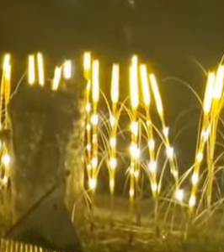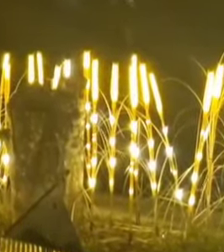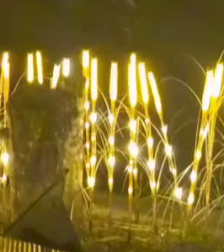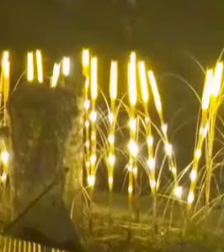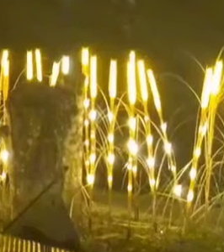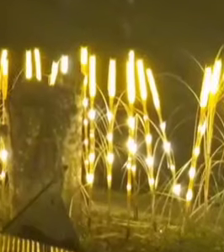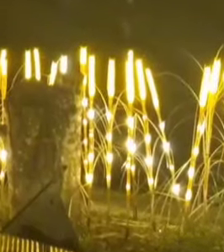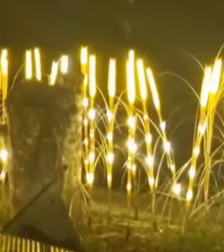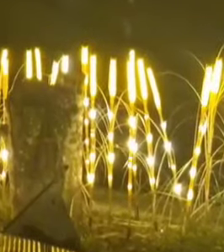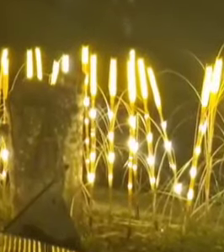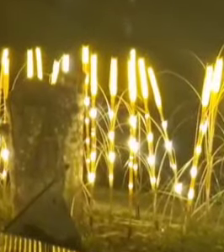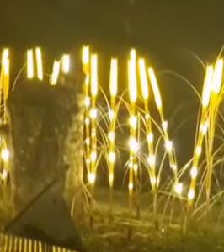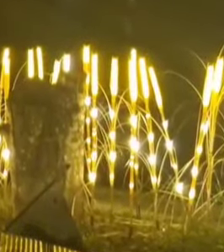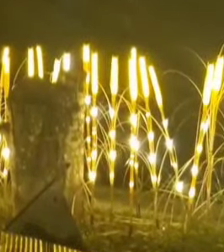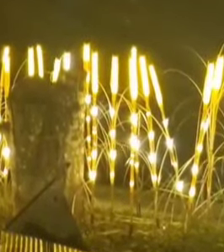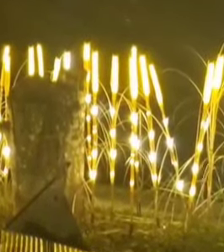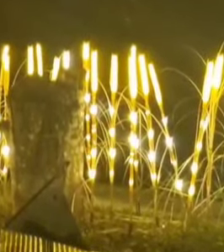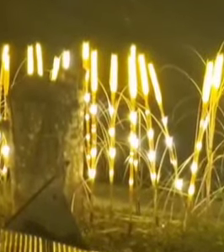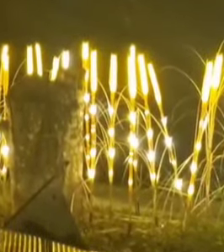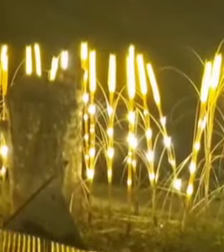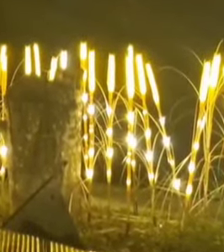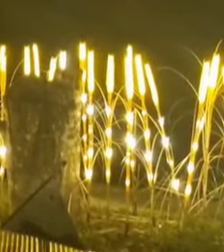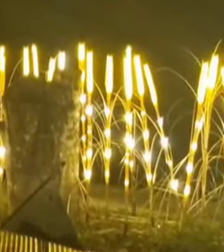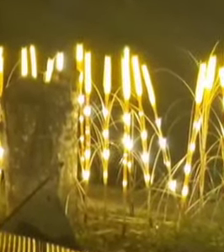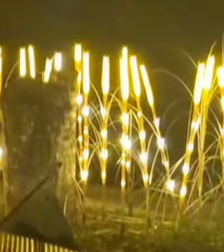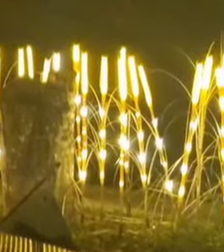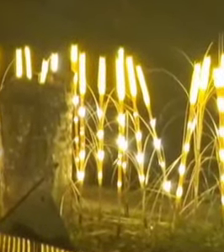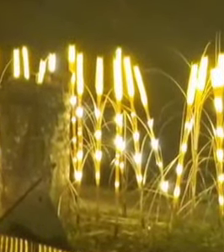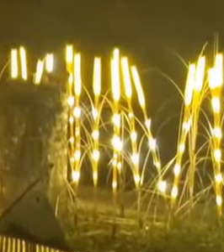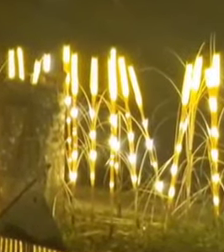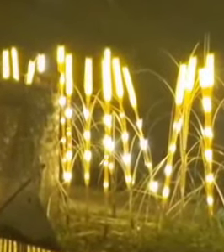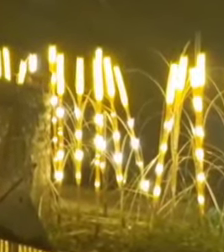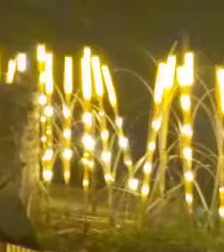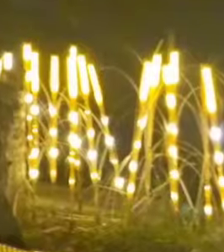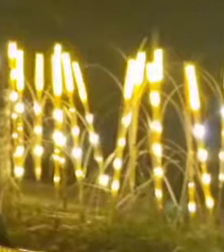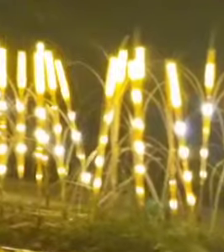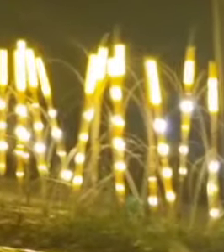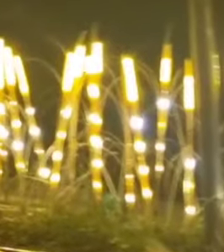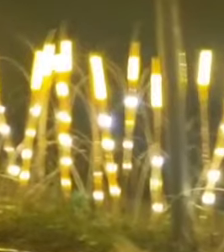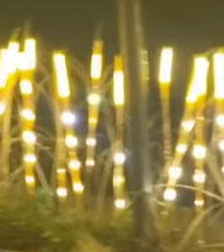aja kapalnya dan kita saksikan berita yang berikut ini.